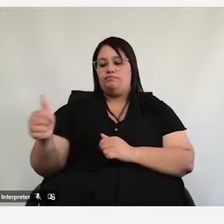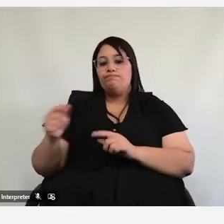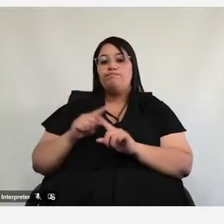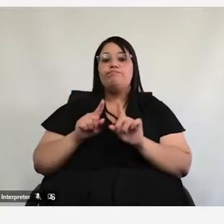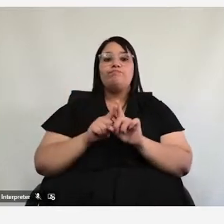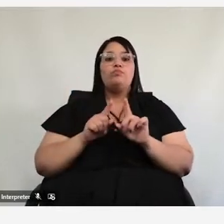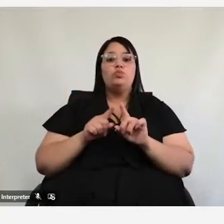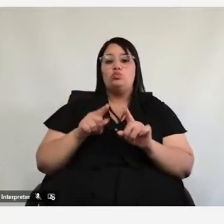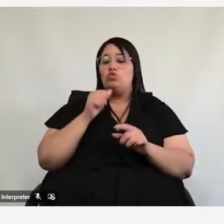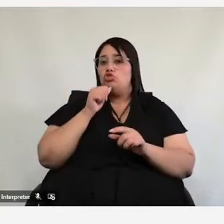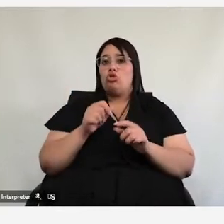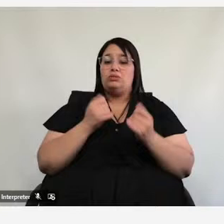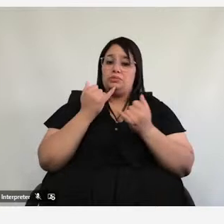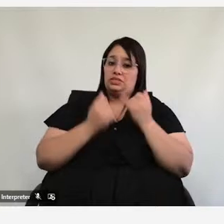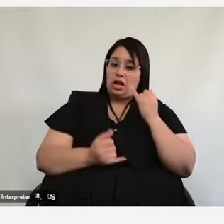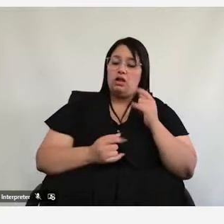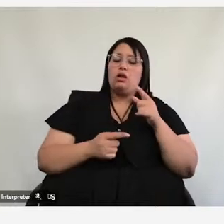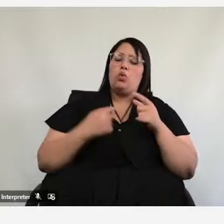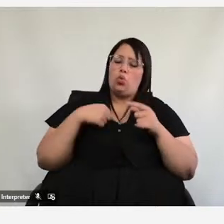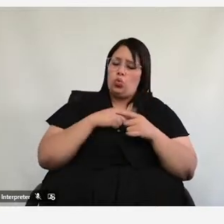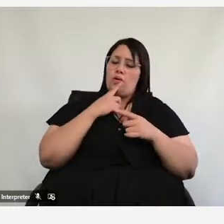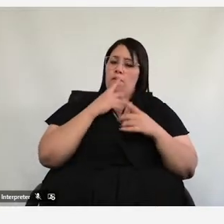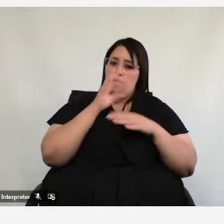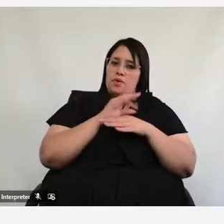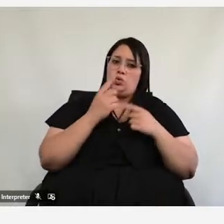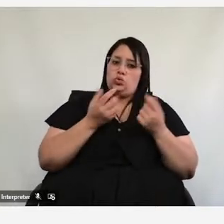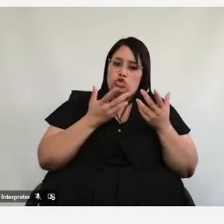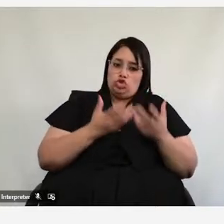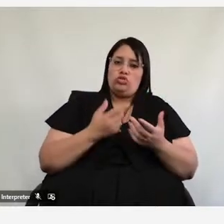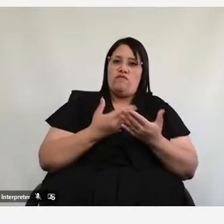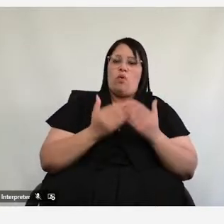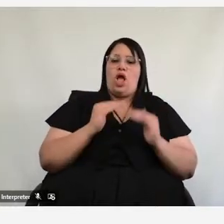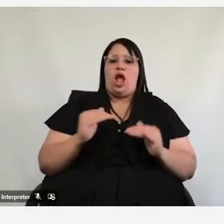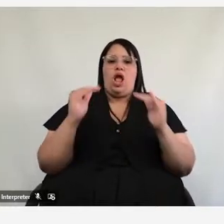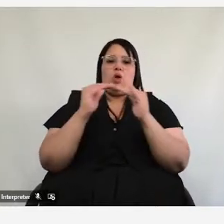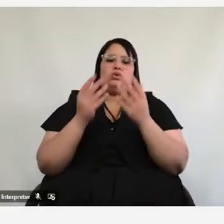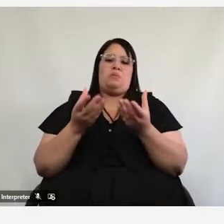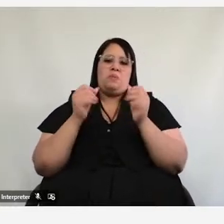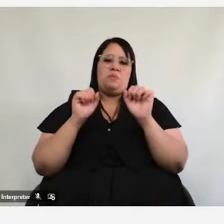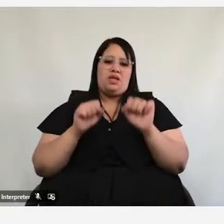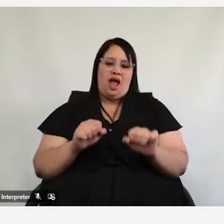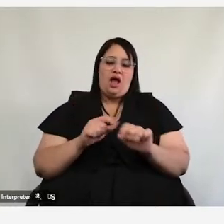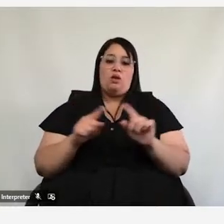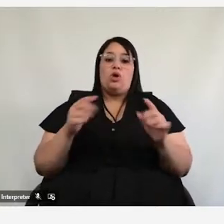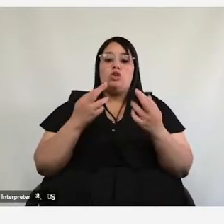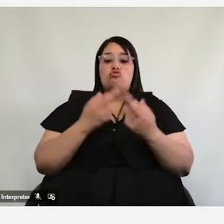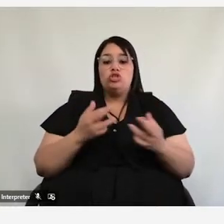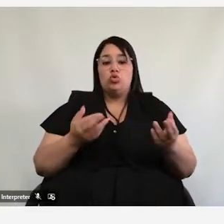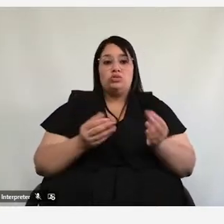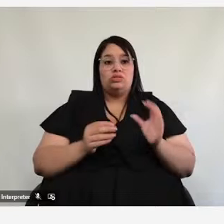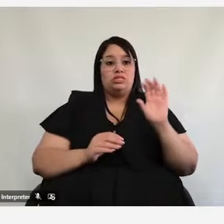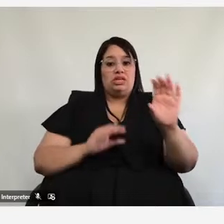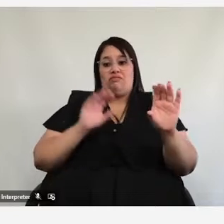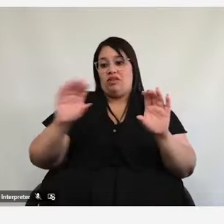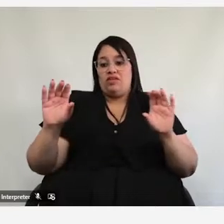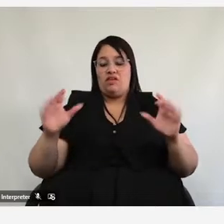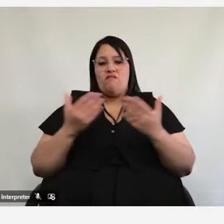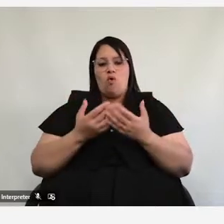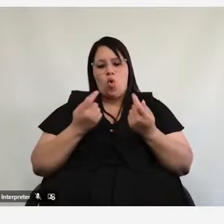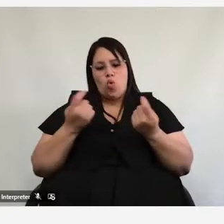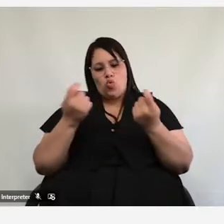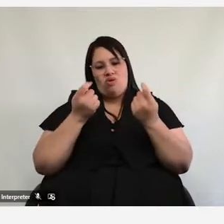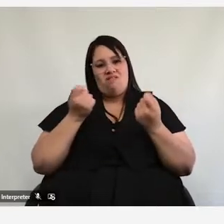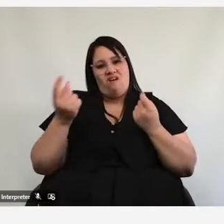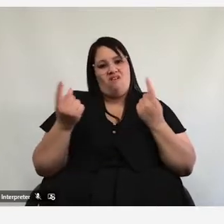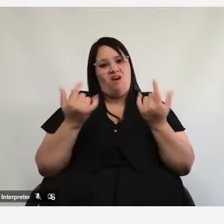not accidental. It's a deliberate down payment on equity by directing resources to rural regions like